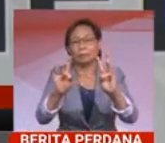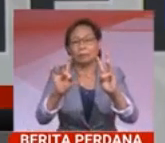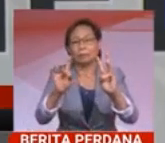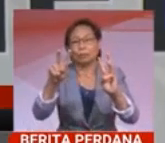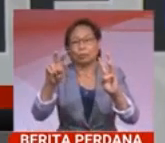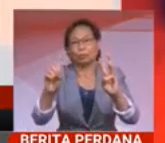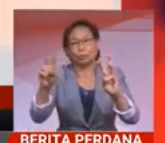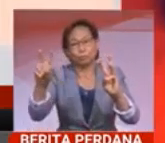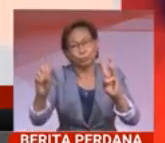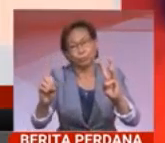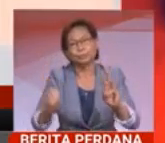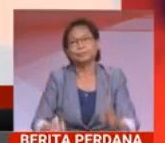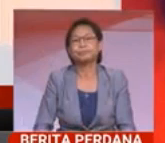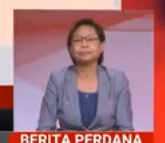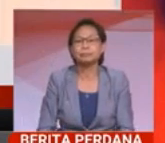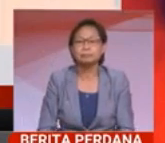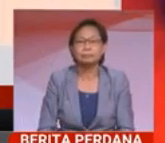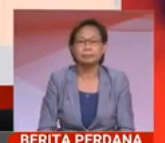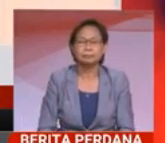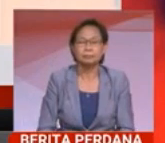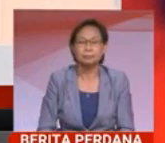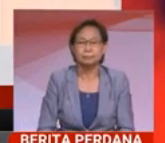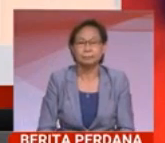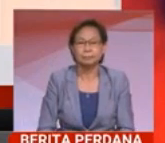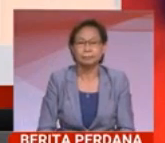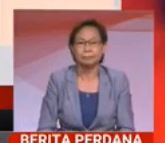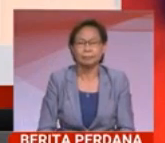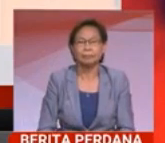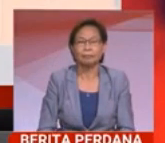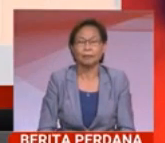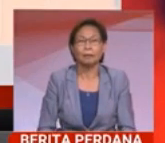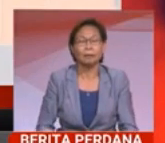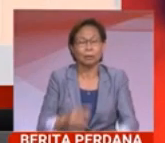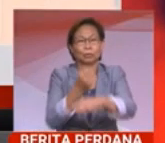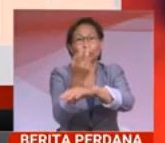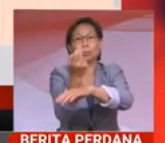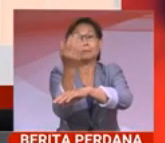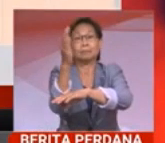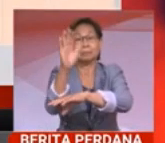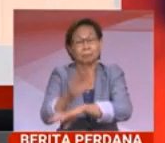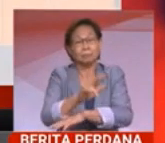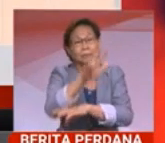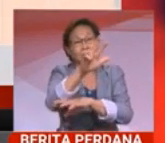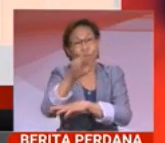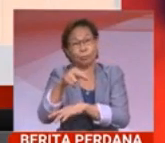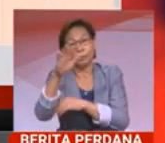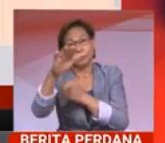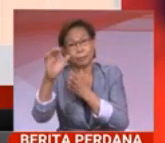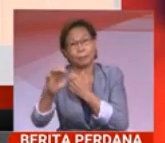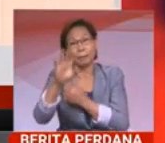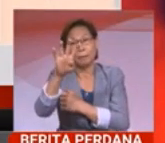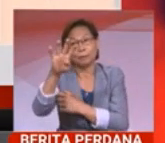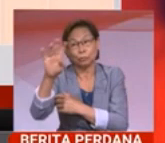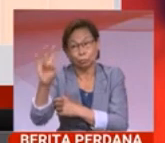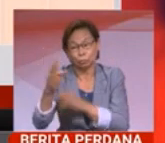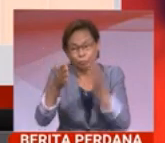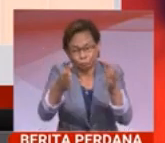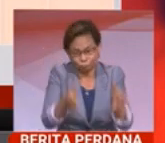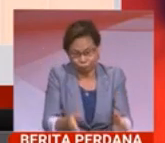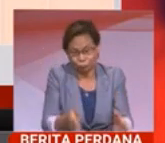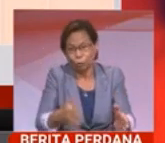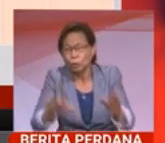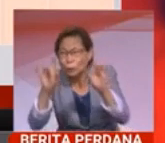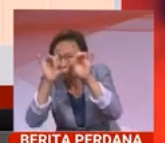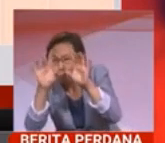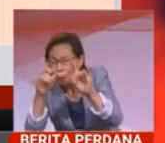boygroup menurut beliau sangat 12 setengah hari tadi suami 3547 orang